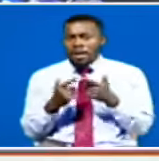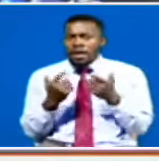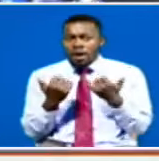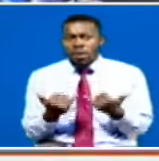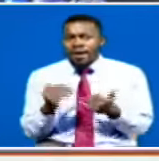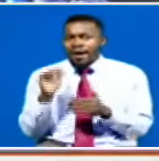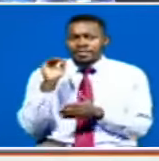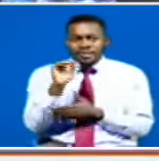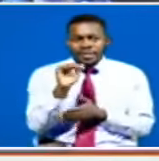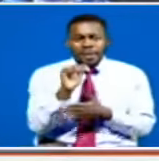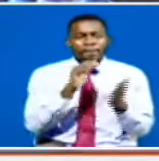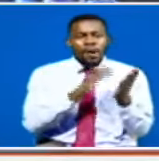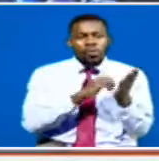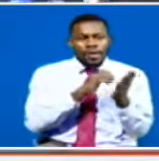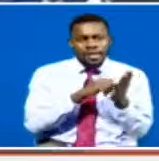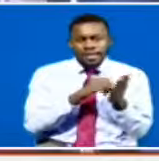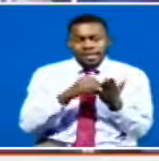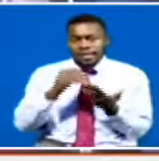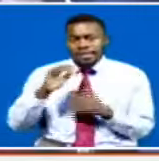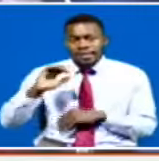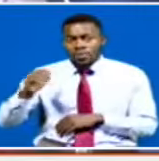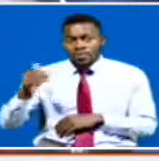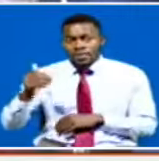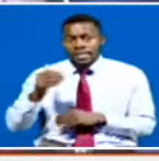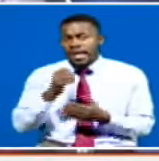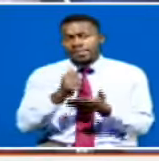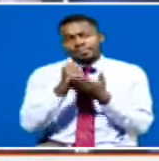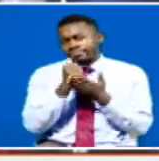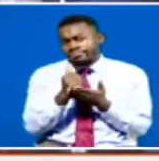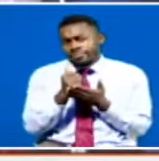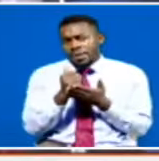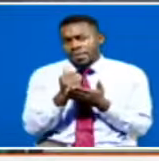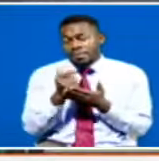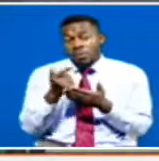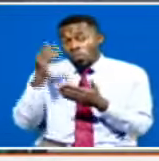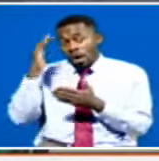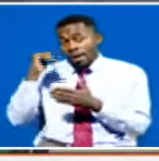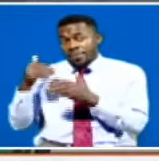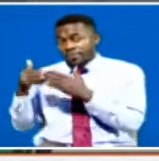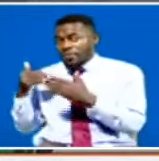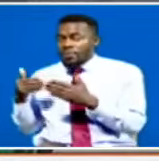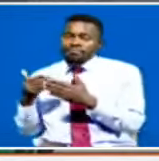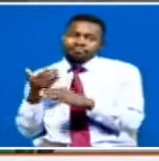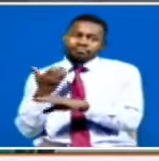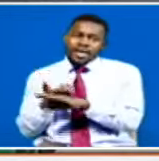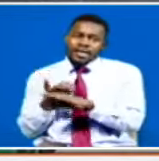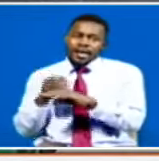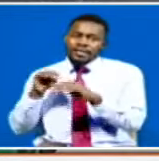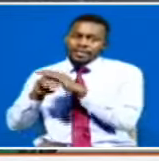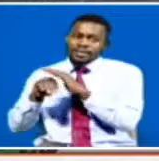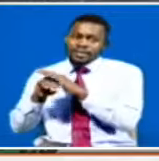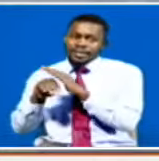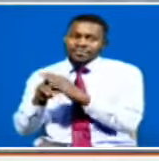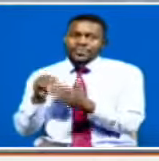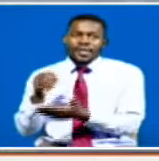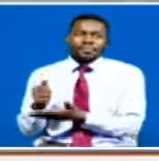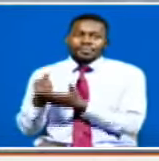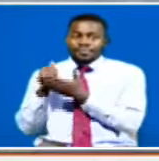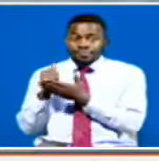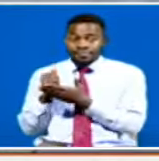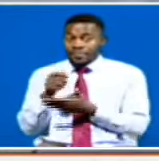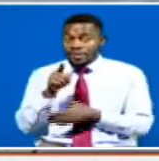serikali ya kaunti ya Makueni kuonekana kugonga mwamba. KTN News imegundua kuwa serikali ya kaunti hii ilitoa ufadhili wa karibu